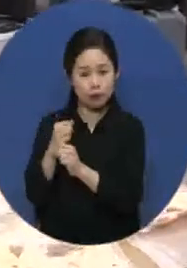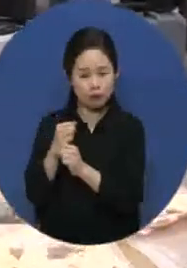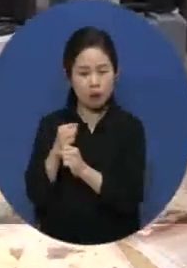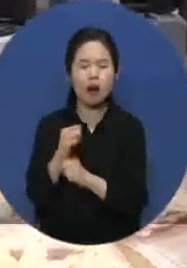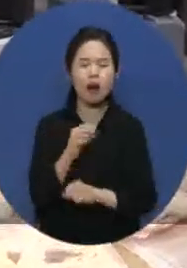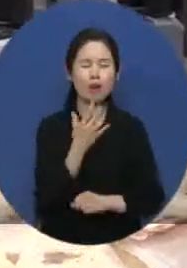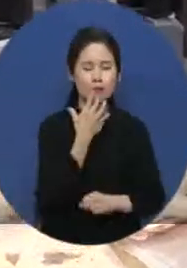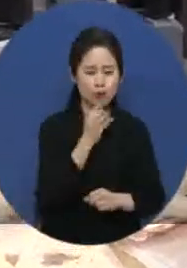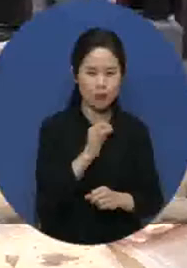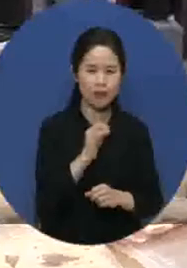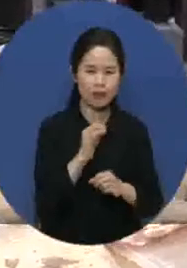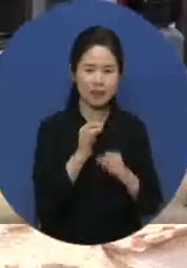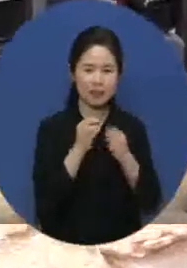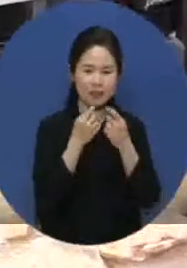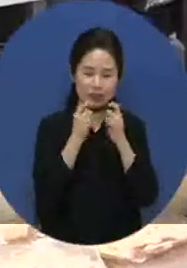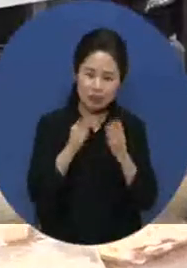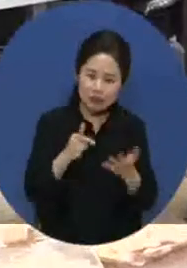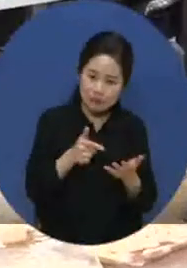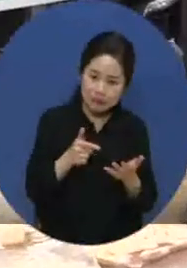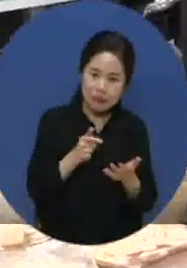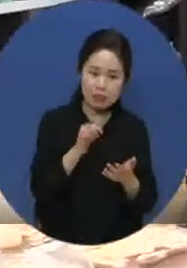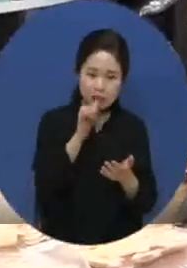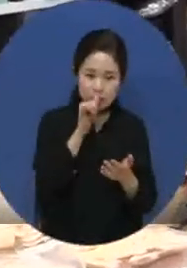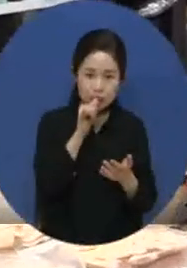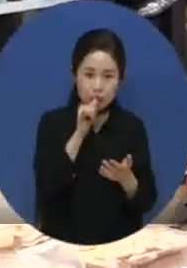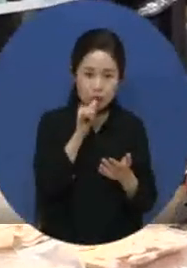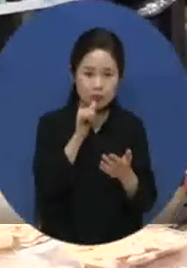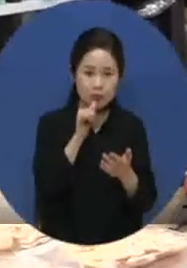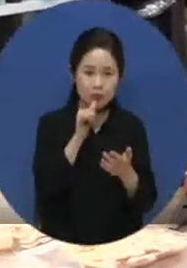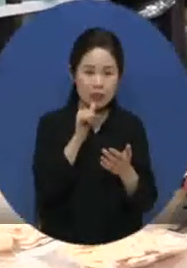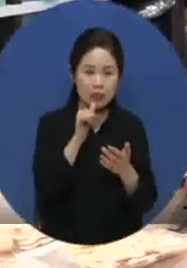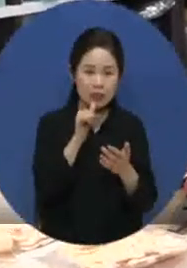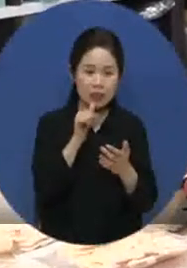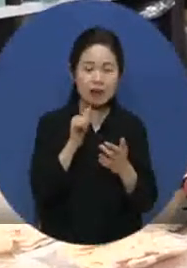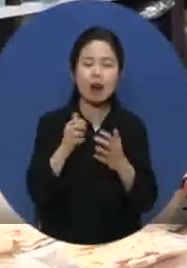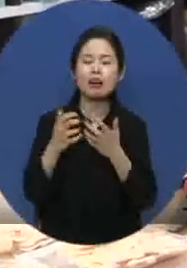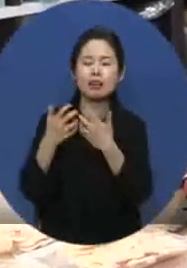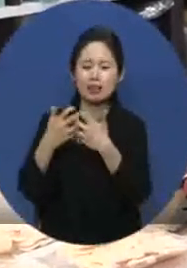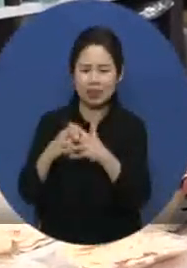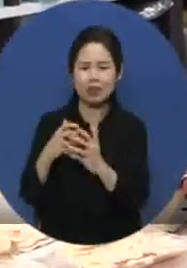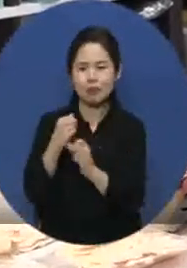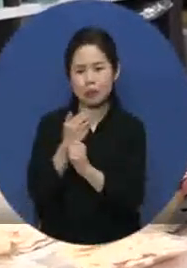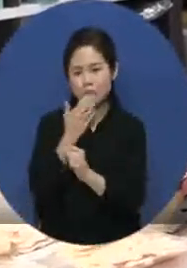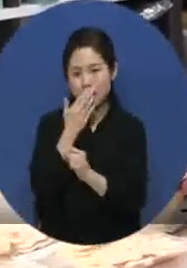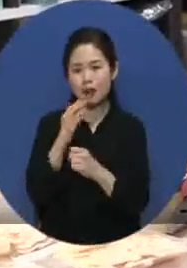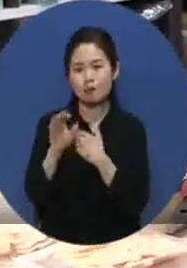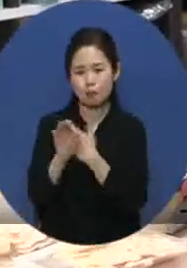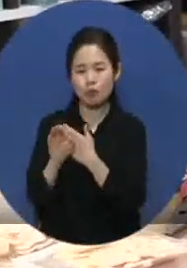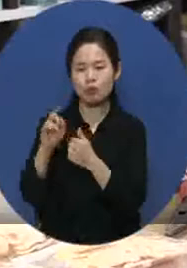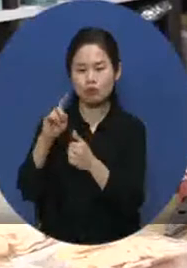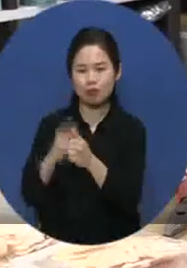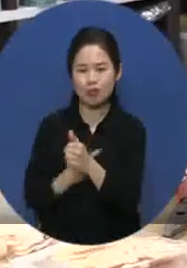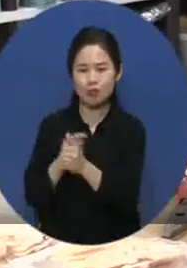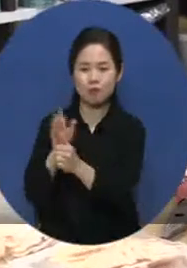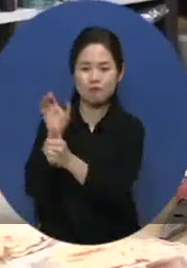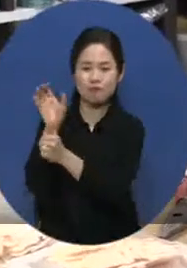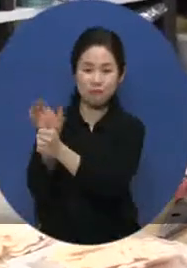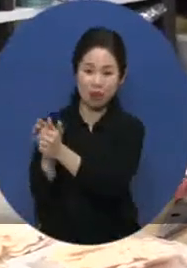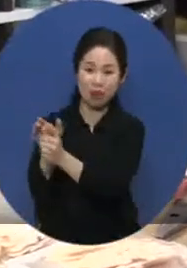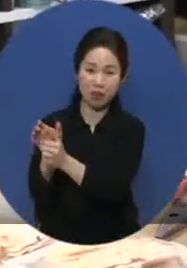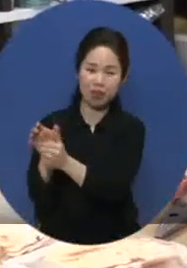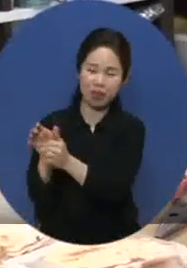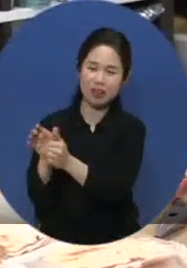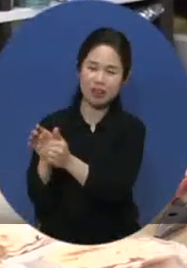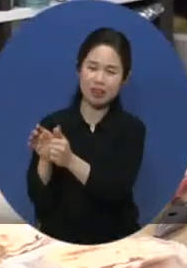일단 기계적으로 자동 납땜할 수 있는 이런 파트들은 이제 기계로 할 수 있는 부분이라서 대량 생산을 하는